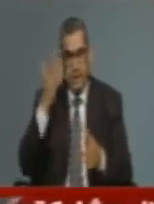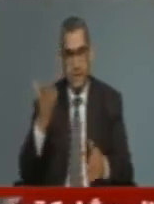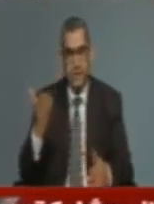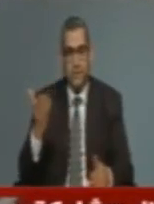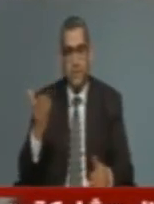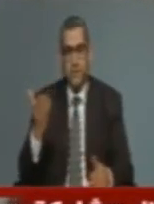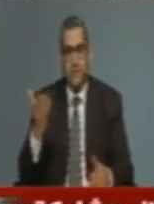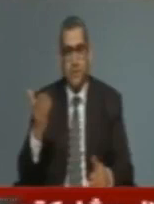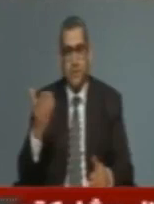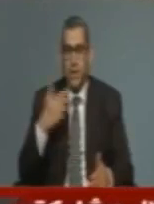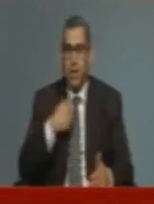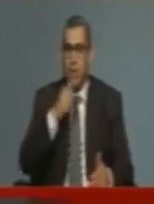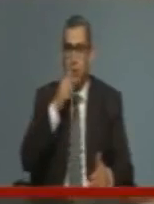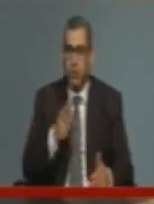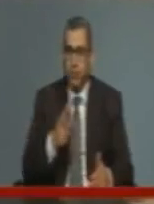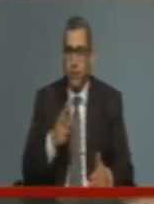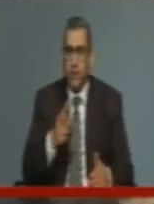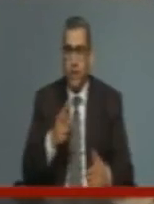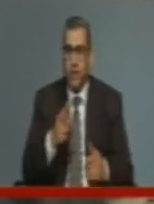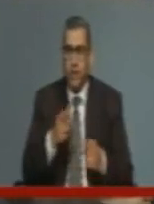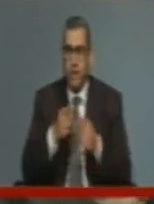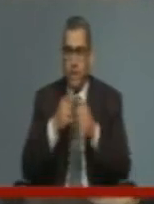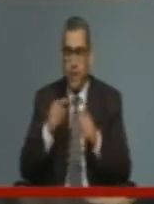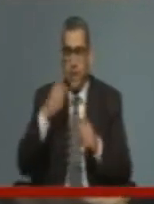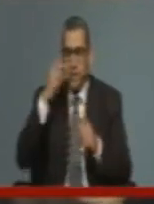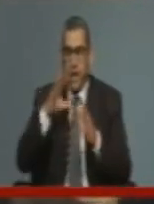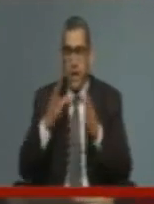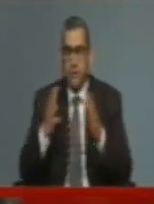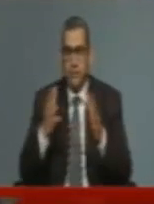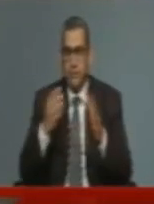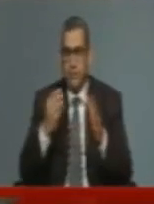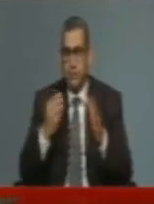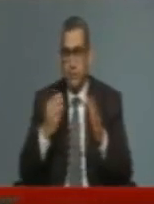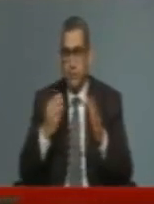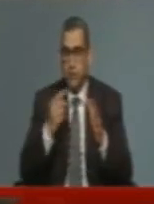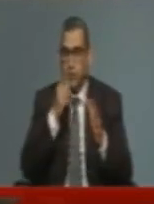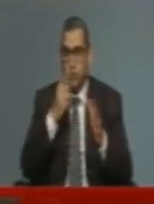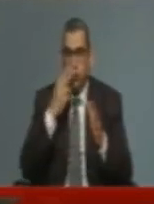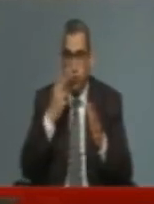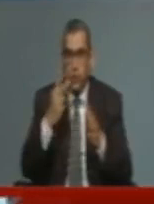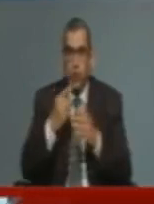مش عايز اقول ندفن كل اللي فات ونبص لقدام